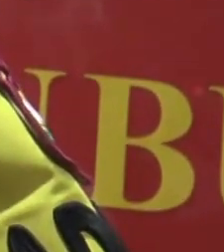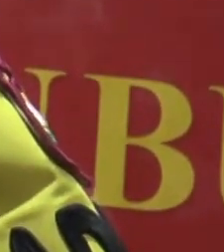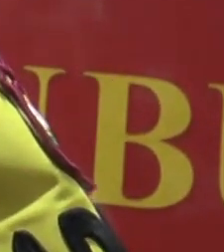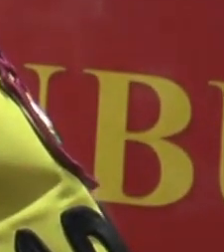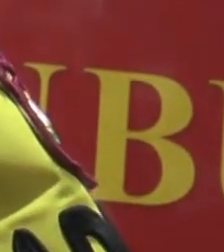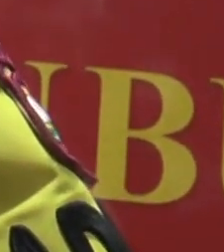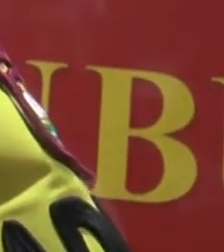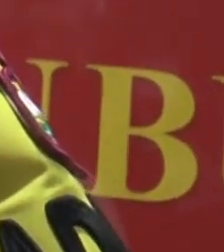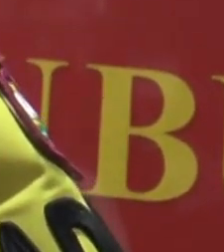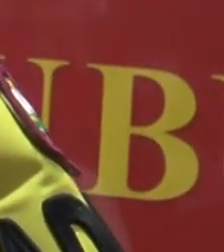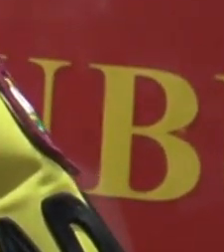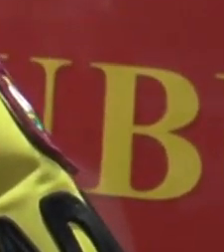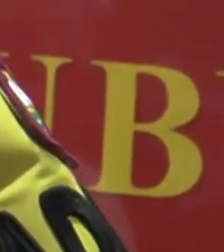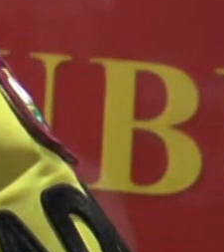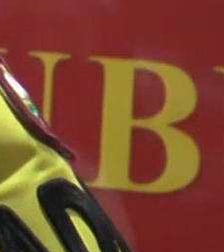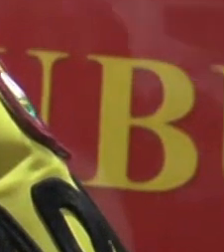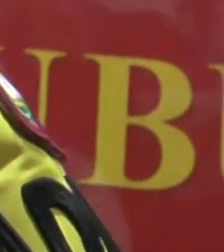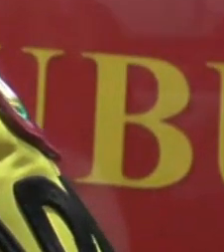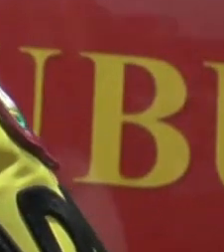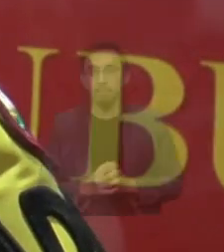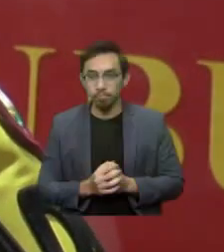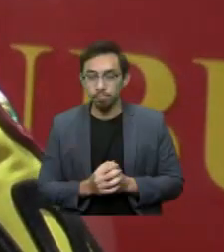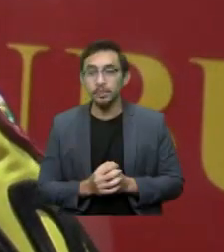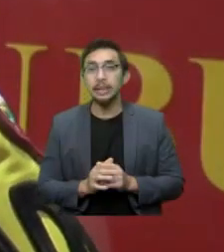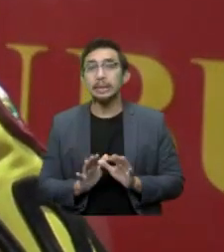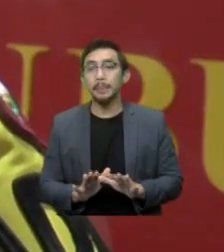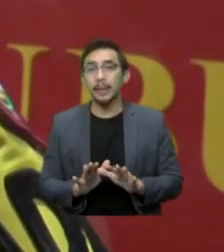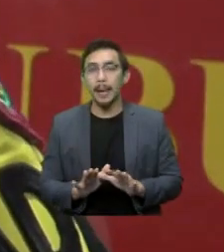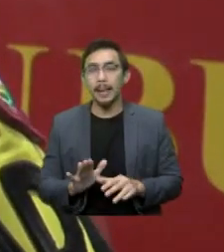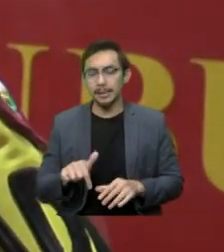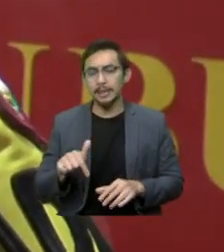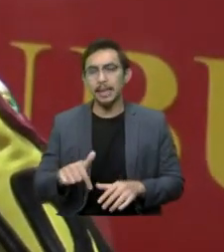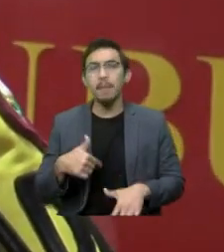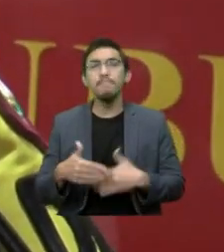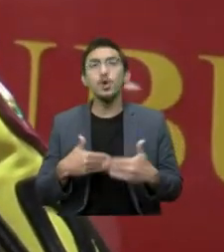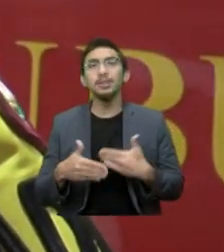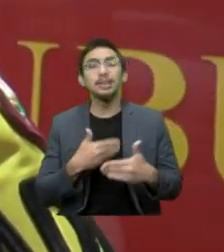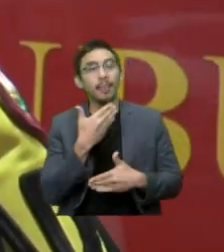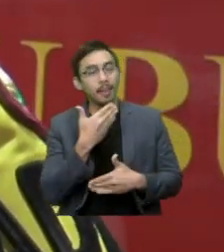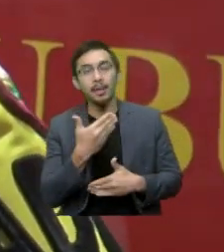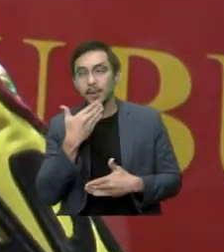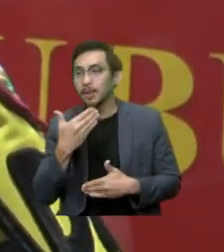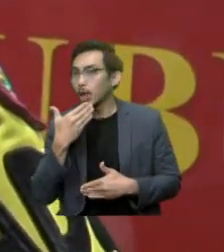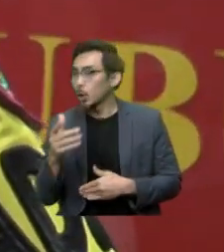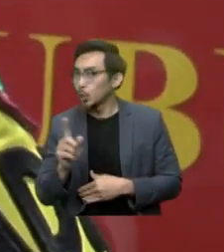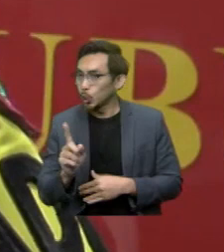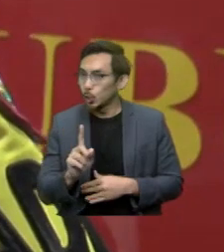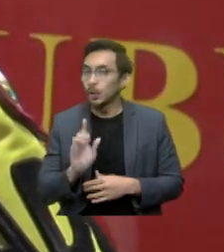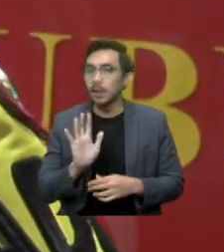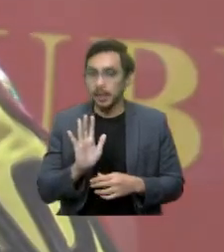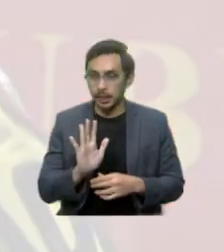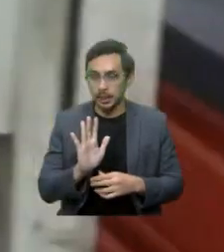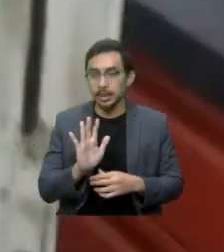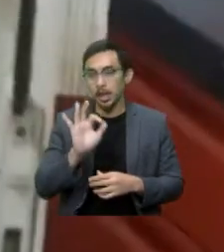dan yang mana saat ini sudah sementara kita ambil keterangan dan sudah kita amankan di Polsek